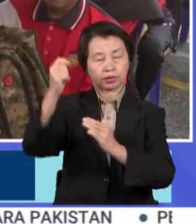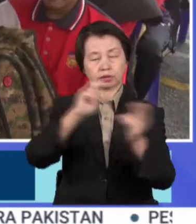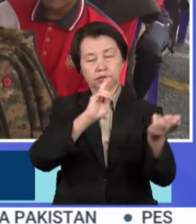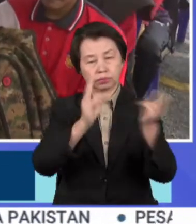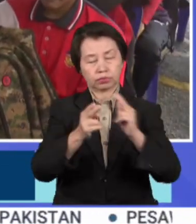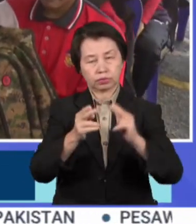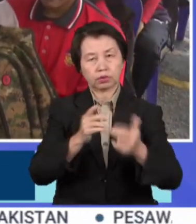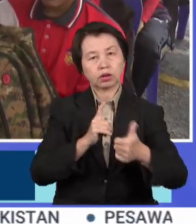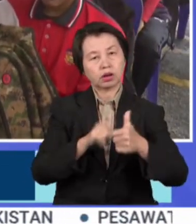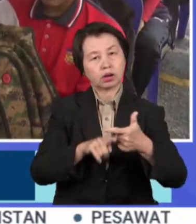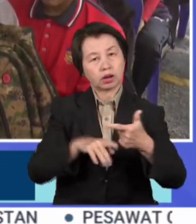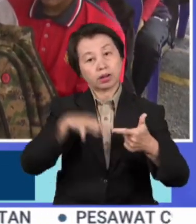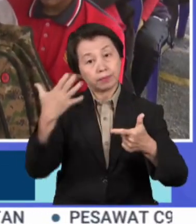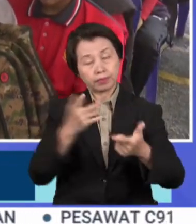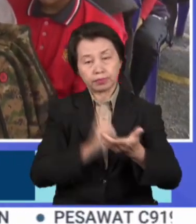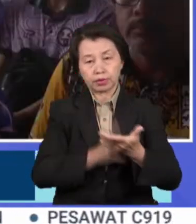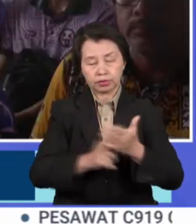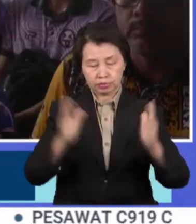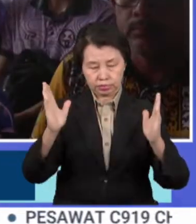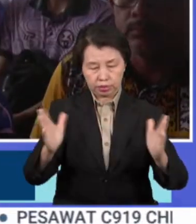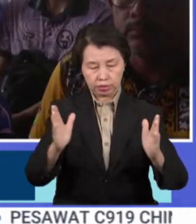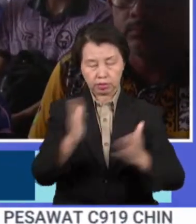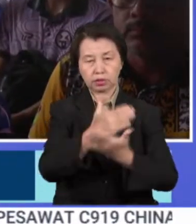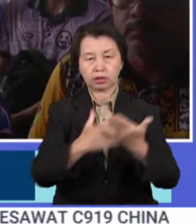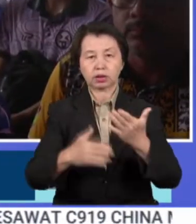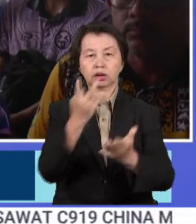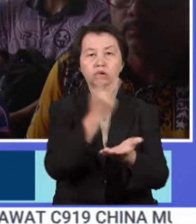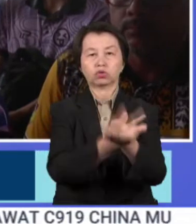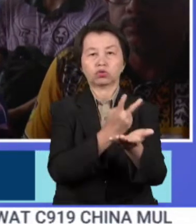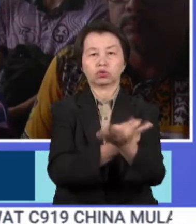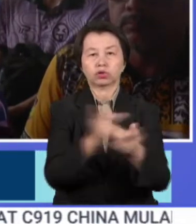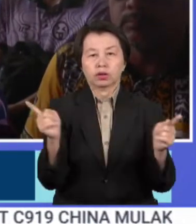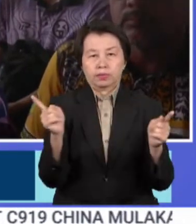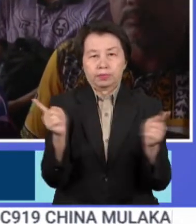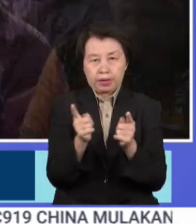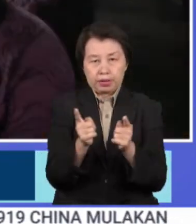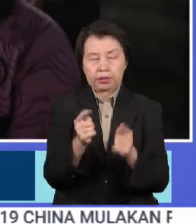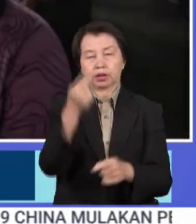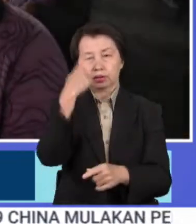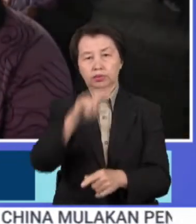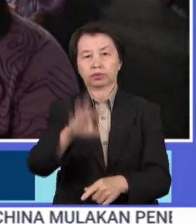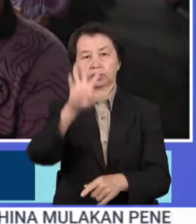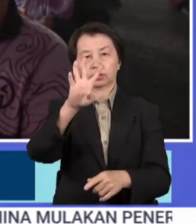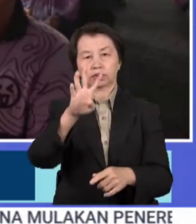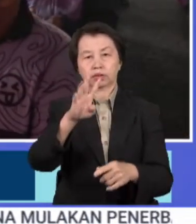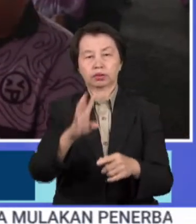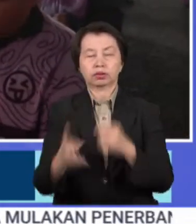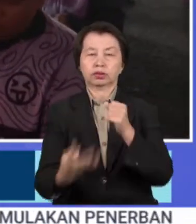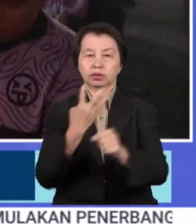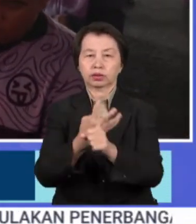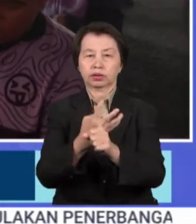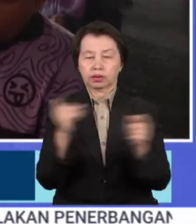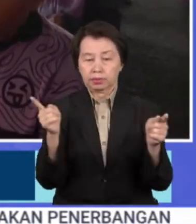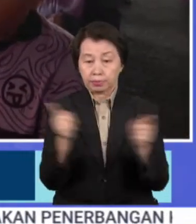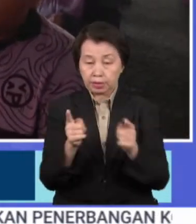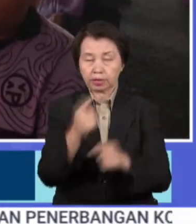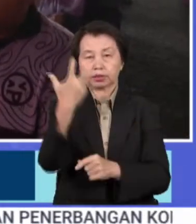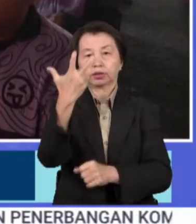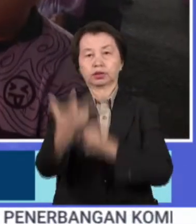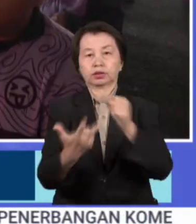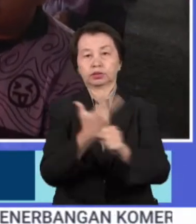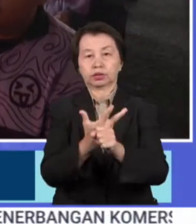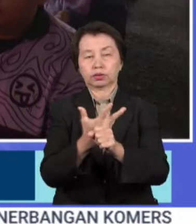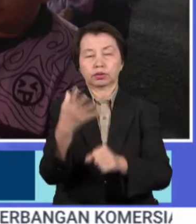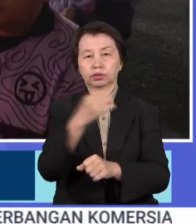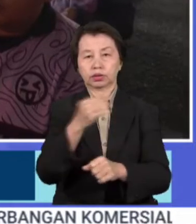yang dibincangkan adalah tempoh sebahagian khusus dipendekkan bagi 4 dari 4 tahun kepada 3 tahun.